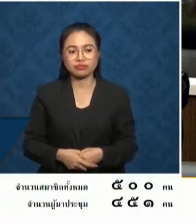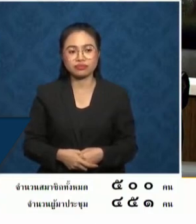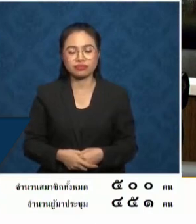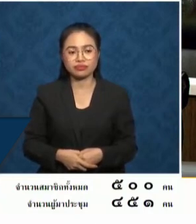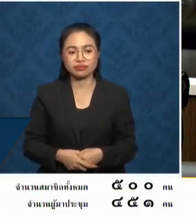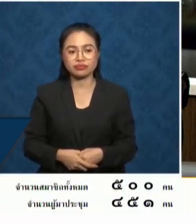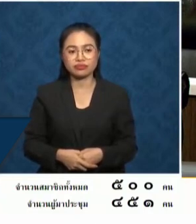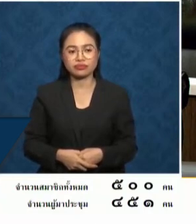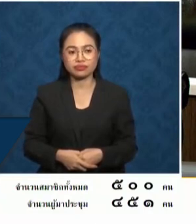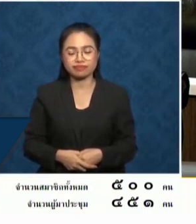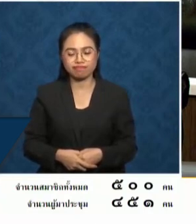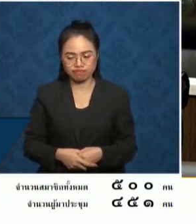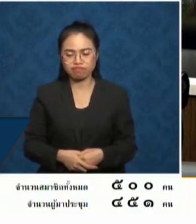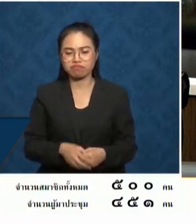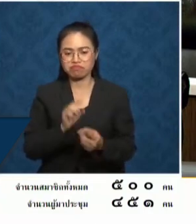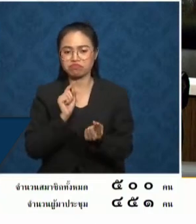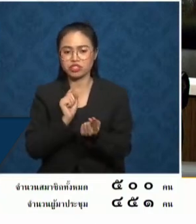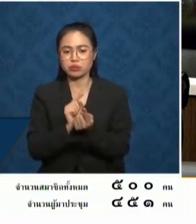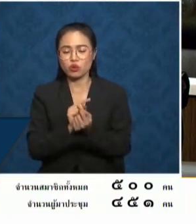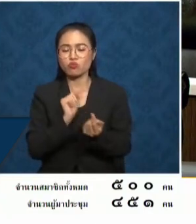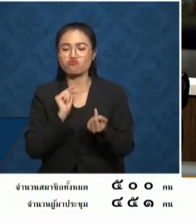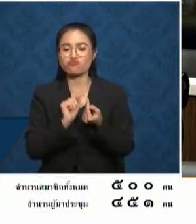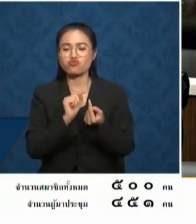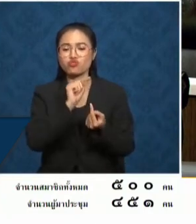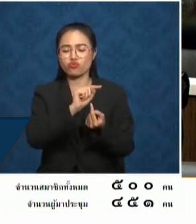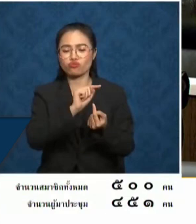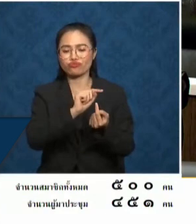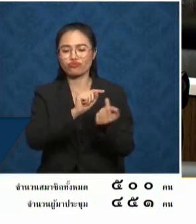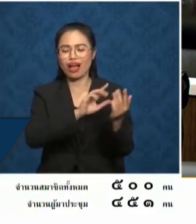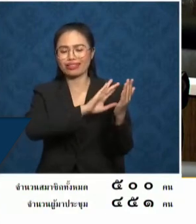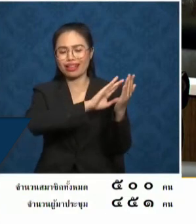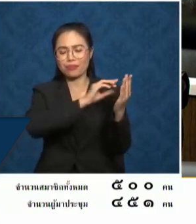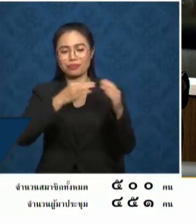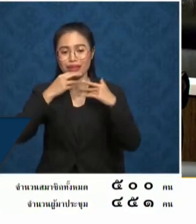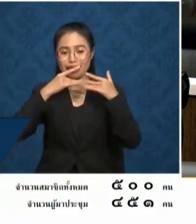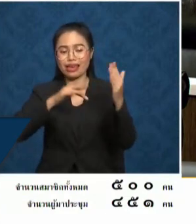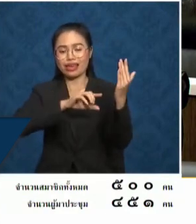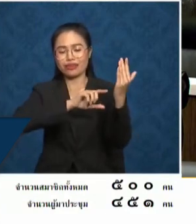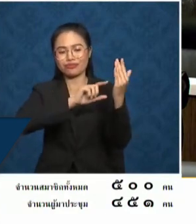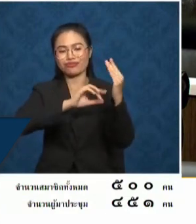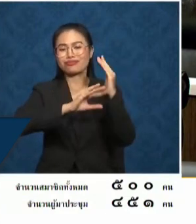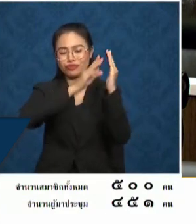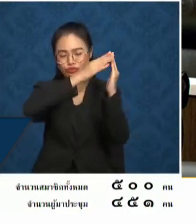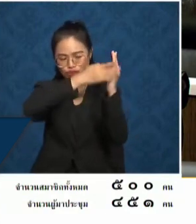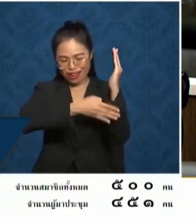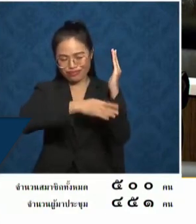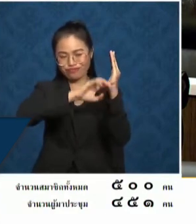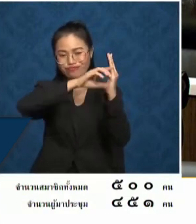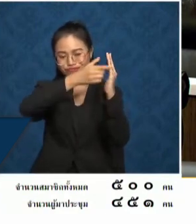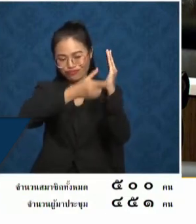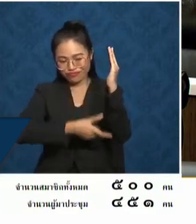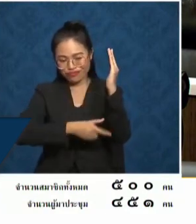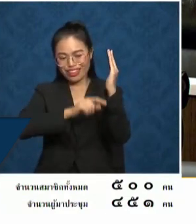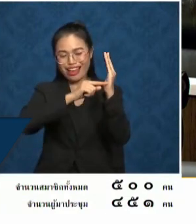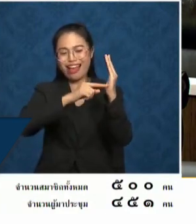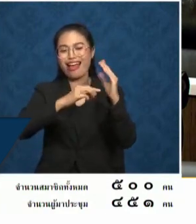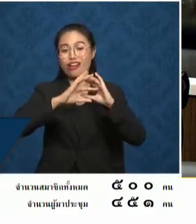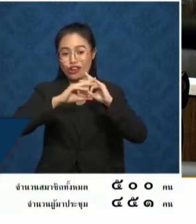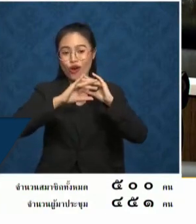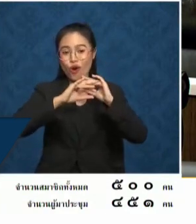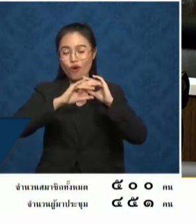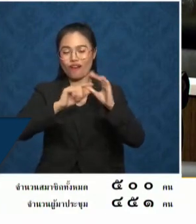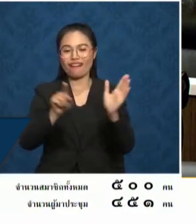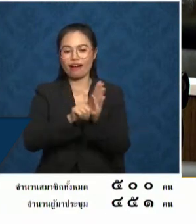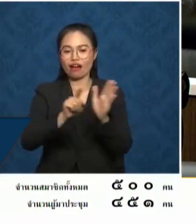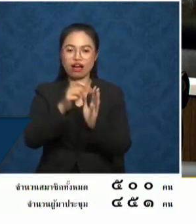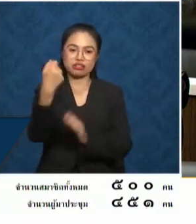สาเหตุส่วนใหญ่นะครับอยู่ในฝั่งอ่าวไทยมากที่สุดที่ระยอง 10ครั้งลึกใกล้ฝั่งมากที่สุดก็คือ